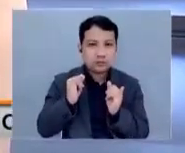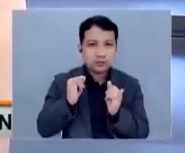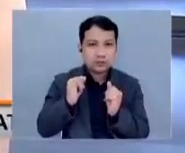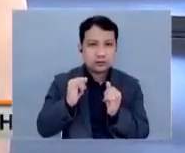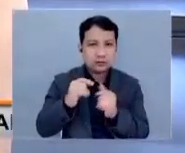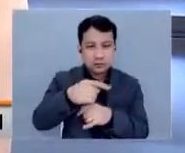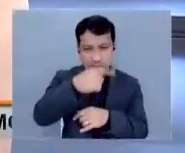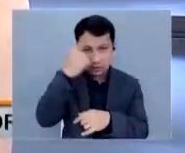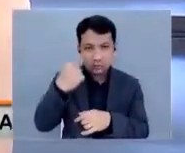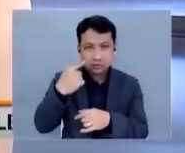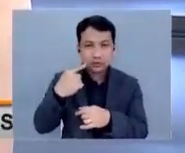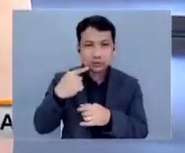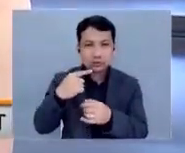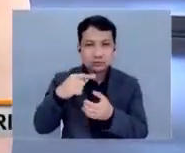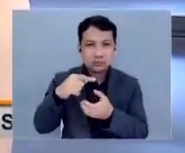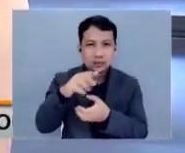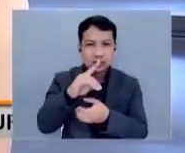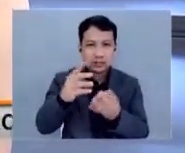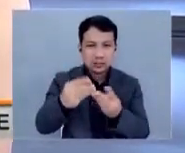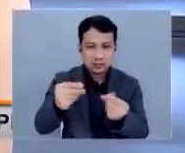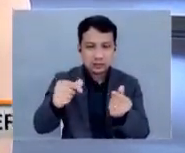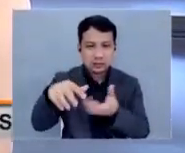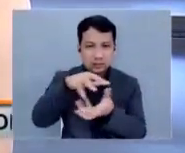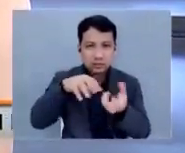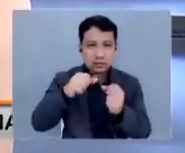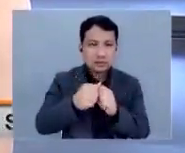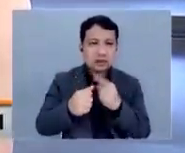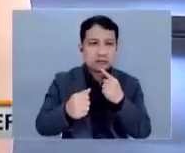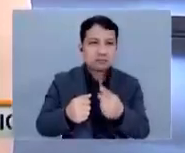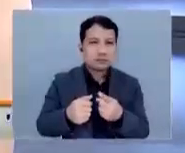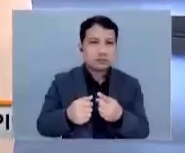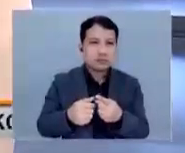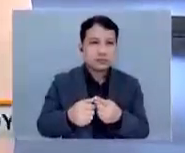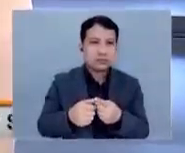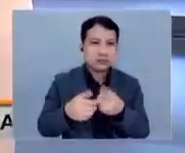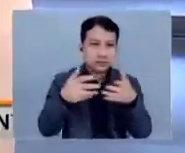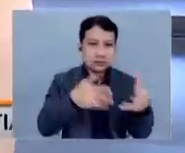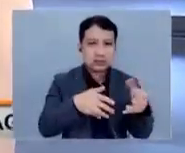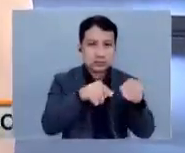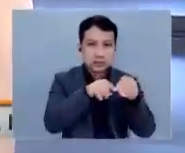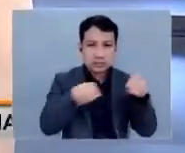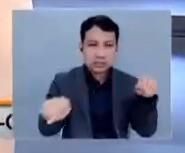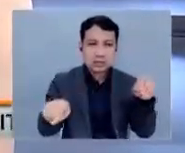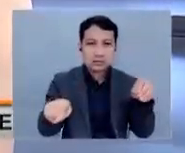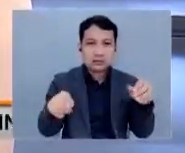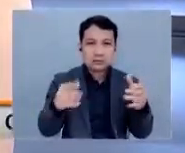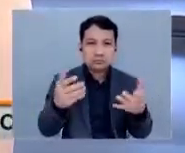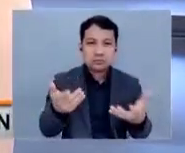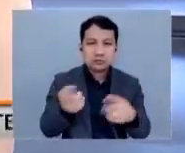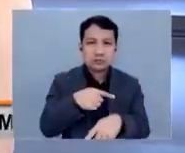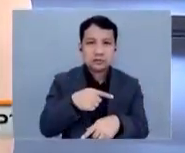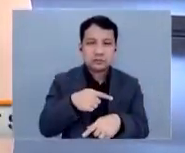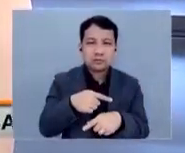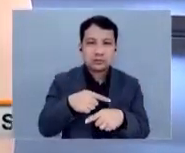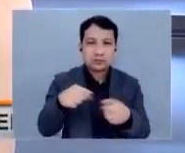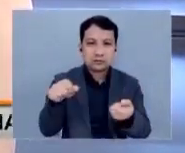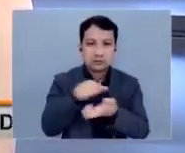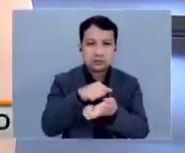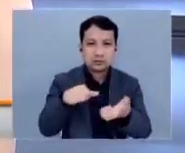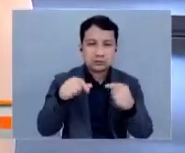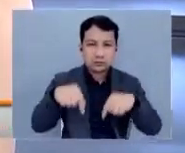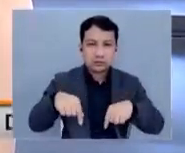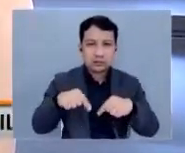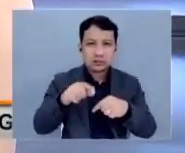na alikabok. Paniwala ng mga astronomer, leftover o tira-tira ang mga kometa ng pagsisimula ng ating